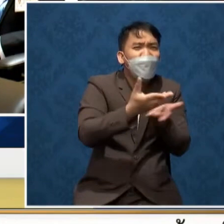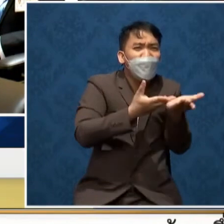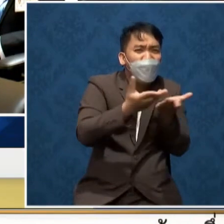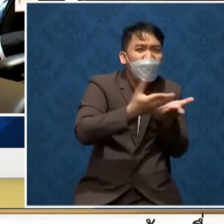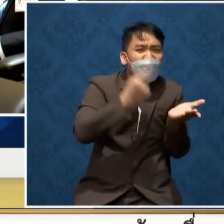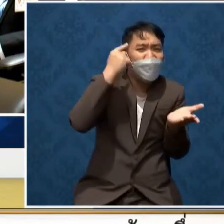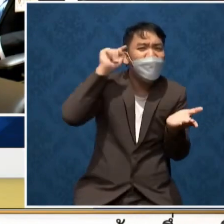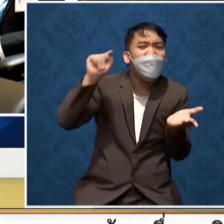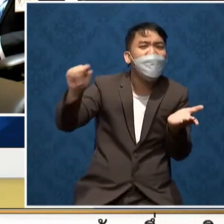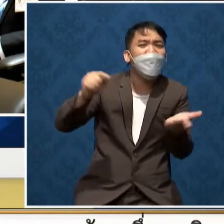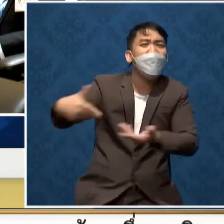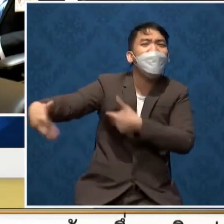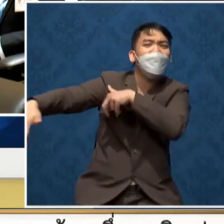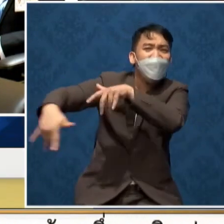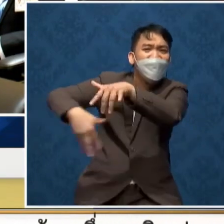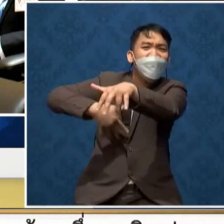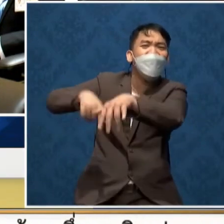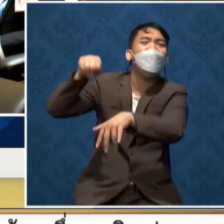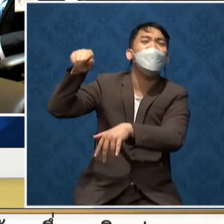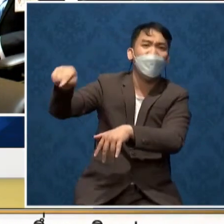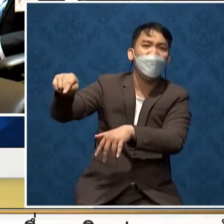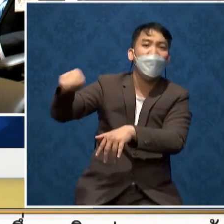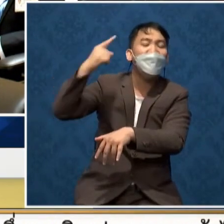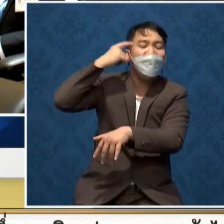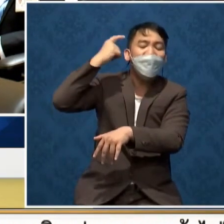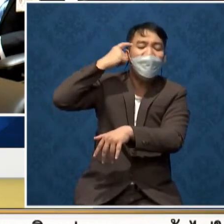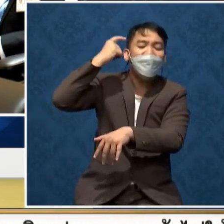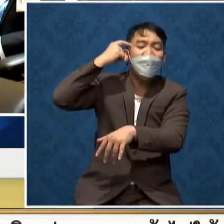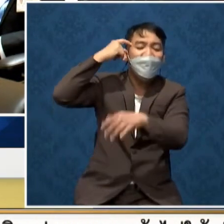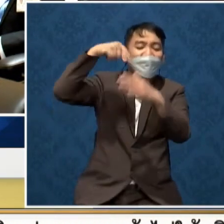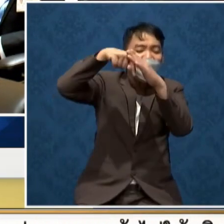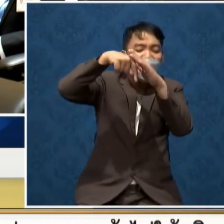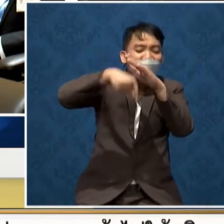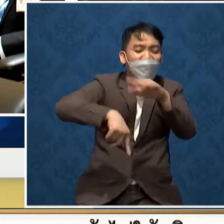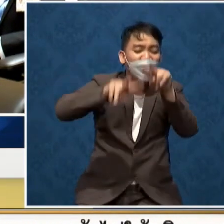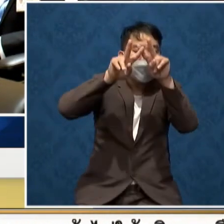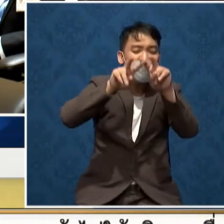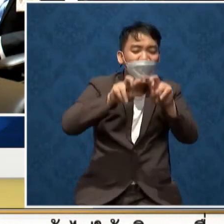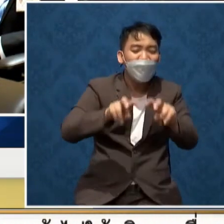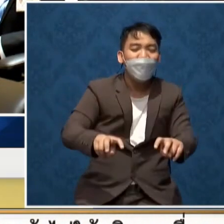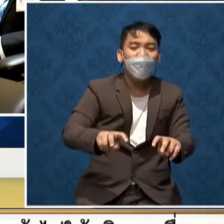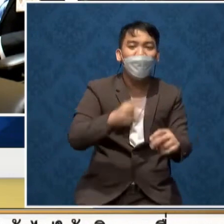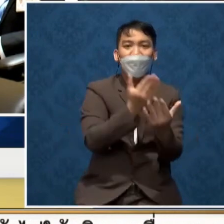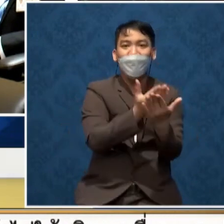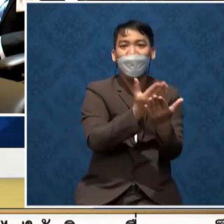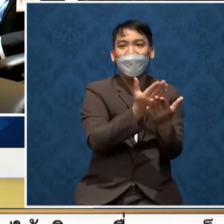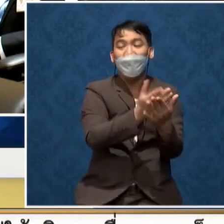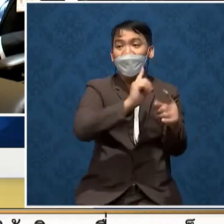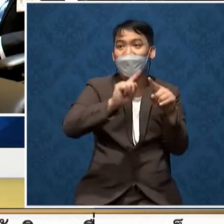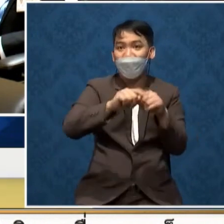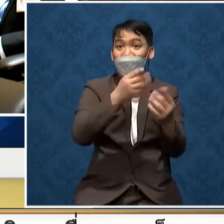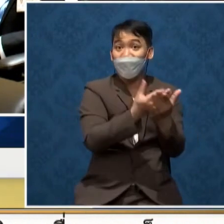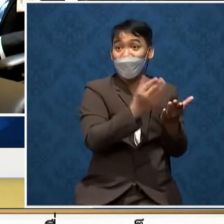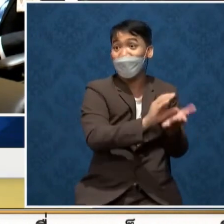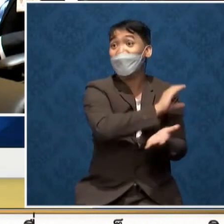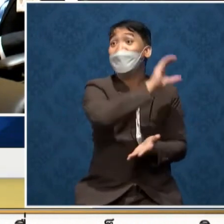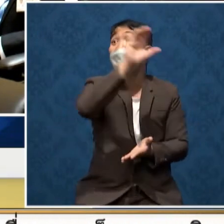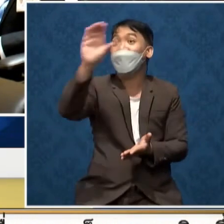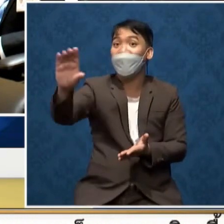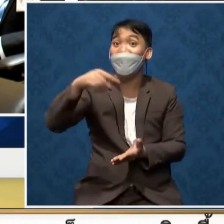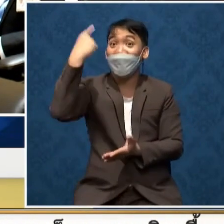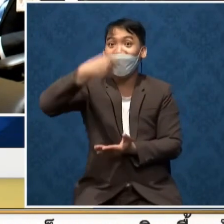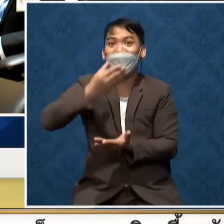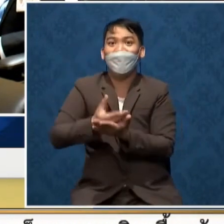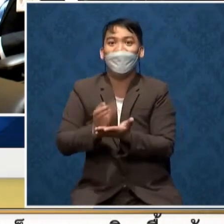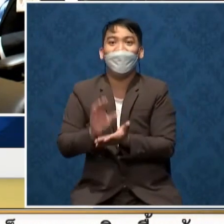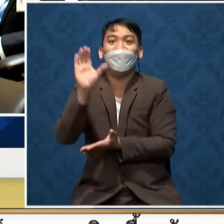อำนวยประโยชน์ให้กับพี่น้องประชาชนแล้วก็ไปอำนวยประโยชน์กับนักลงทุนต่างๆเพื่อร่วมกันพัฒนาประเ